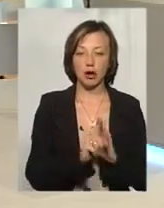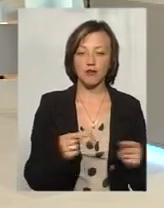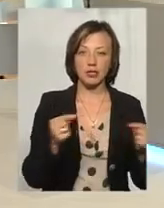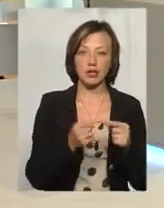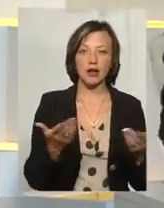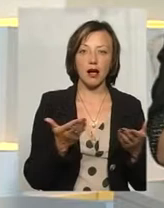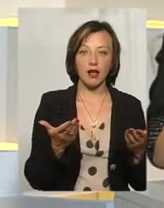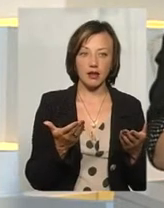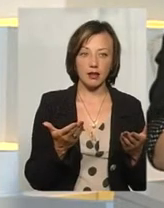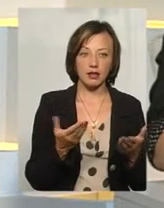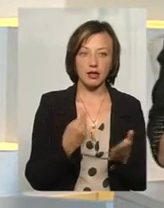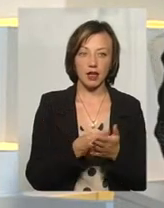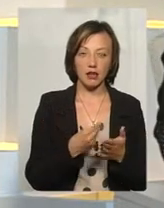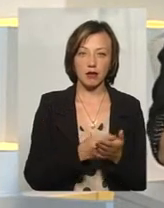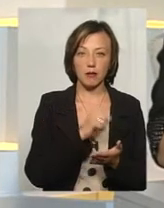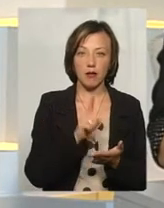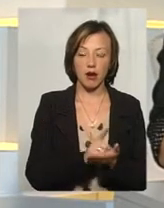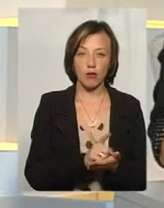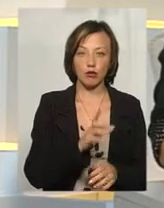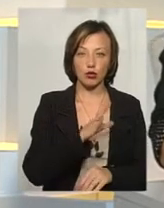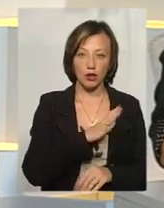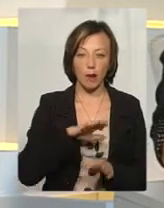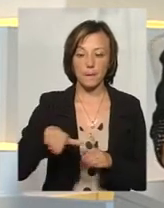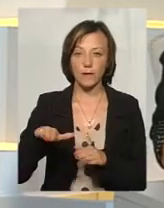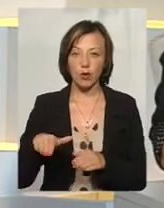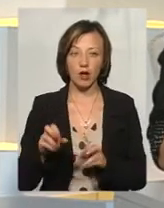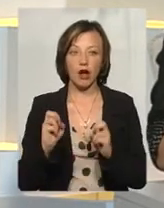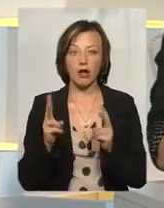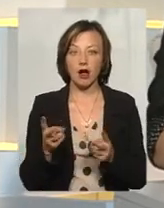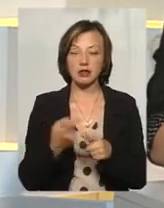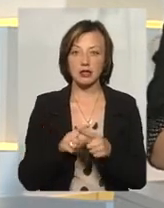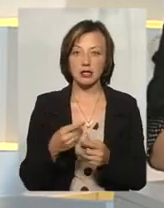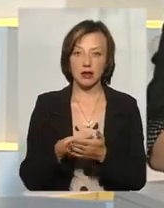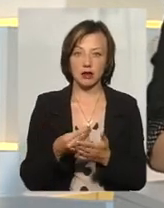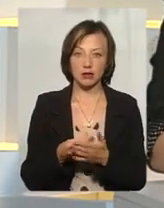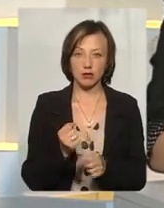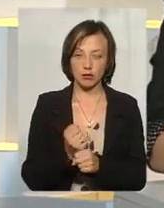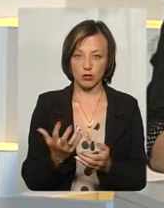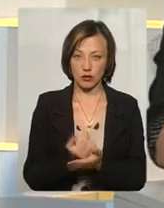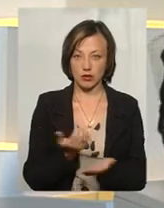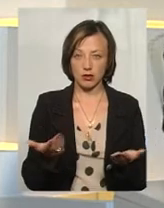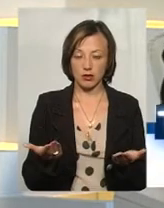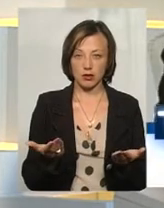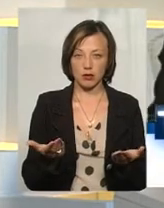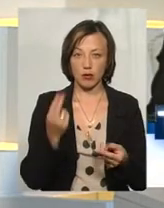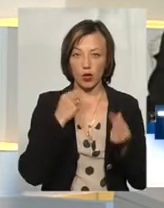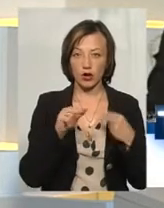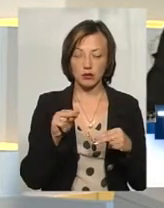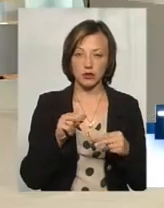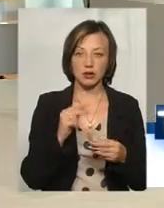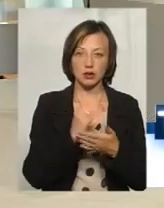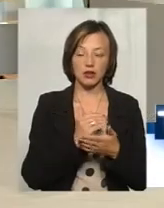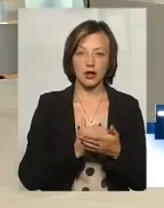визначаємо, який в принципі тариф має би бути, а потім, а як нам цей тариф зробити, виходить, так? Поліпшенням там